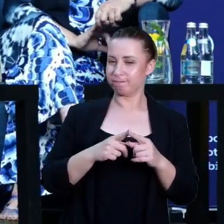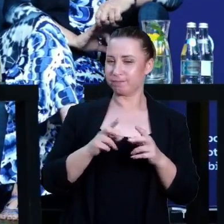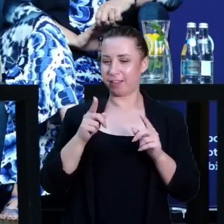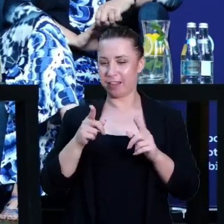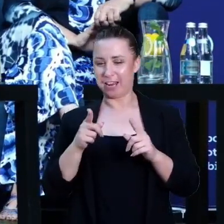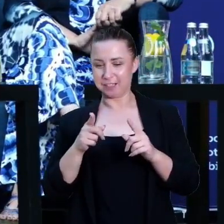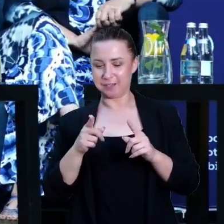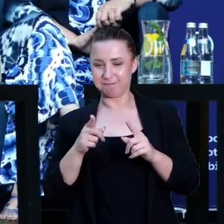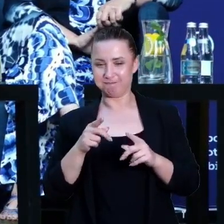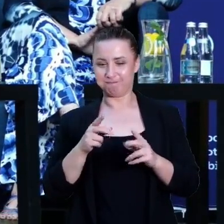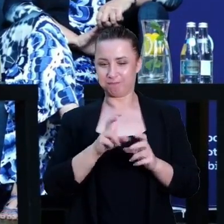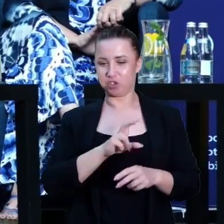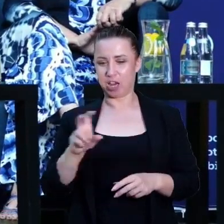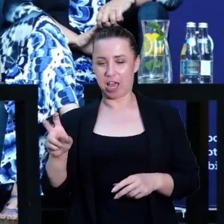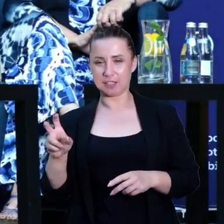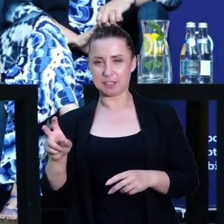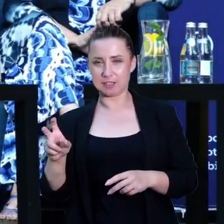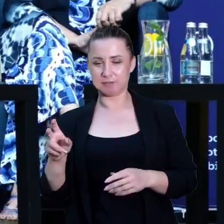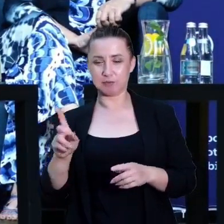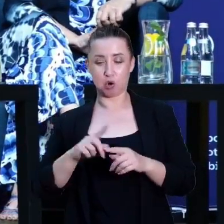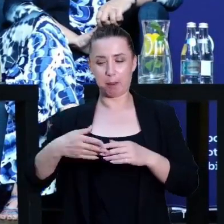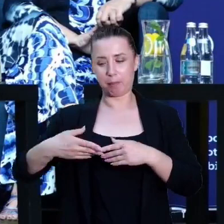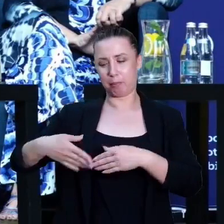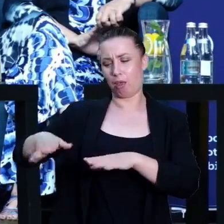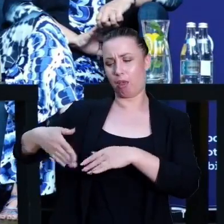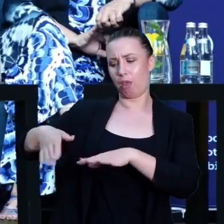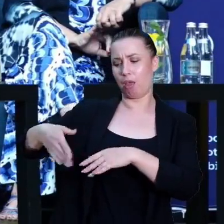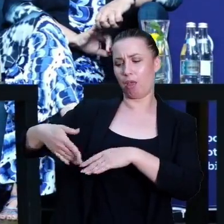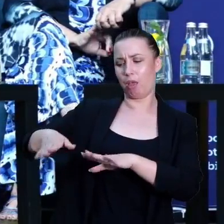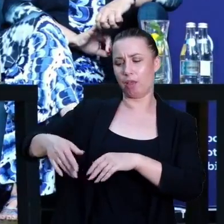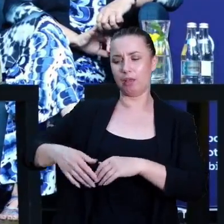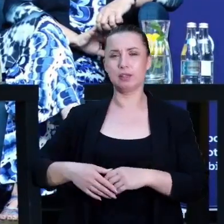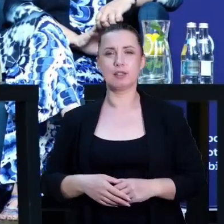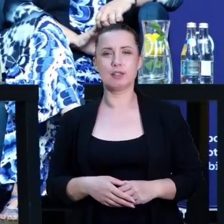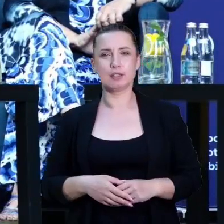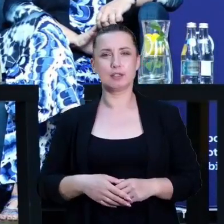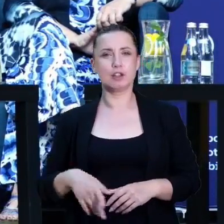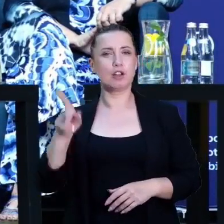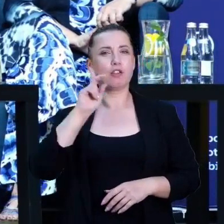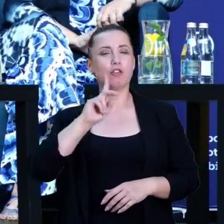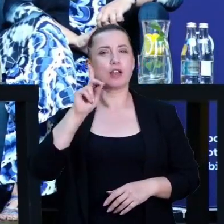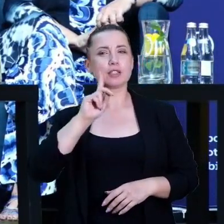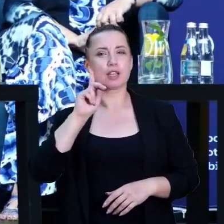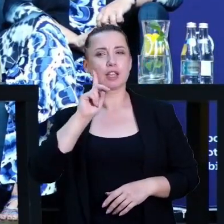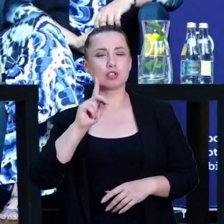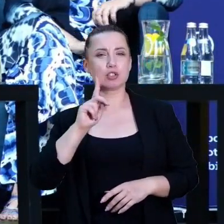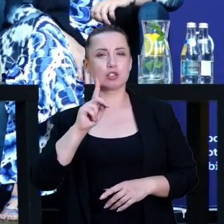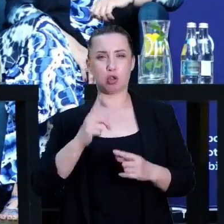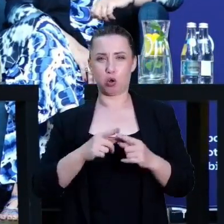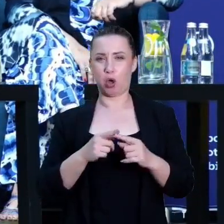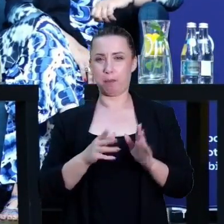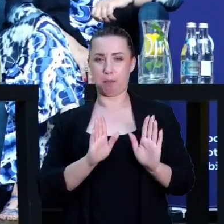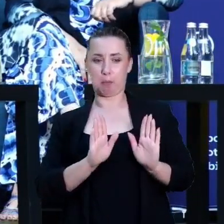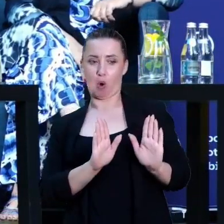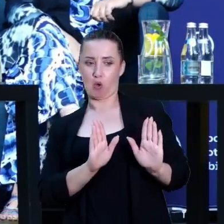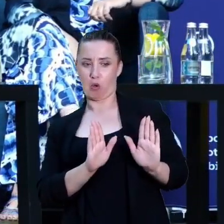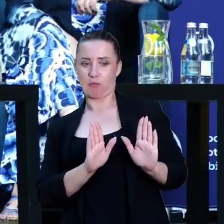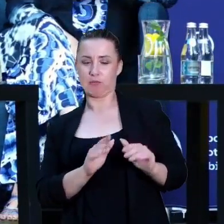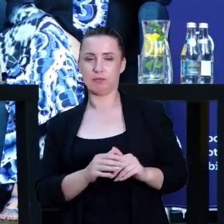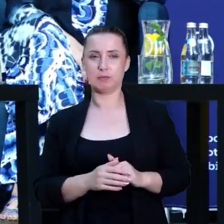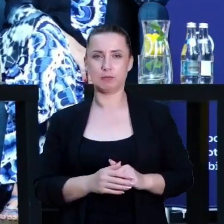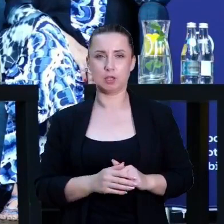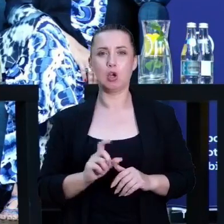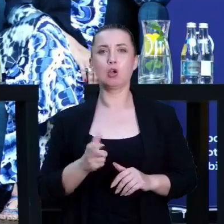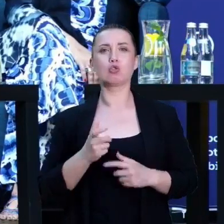ostatnimi czasy lekko zepchnięty na margines, prawda? I mężczyźni się bronią przed tym,